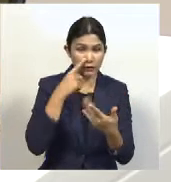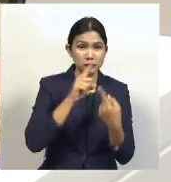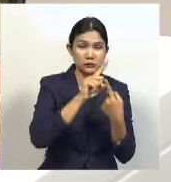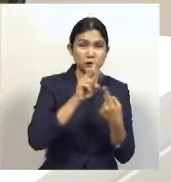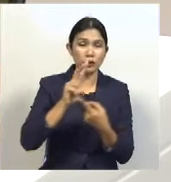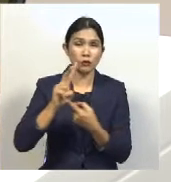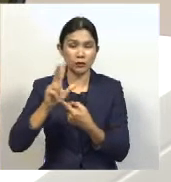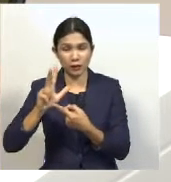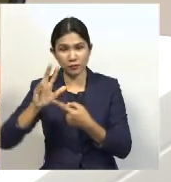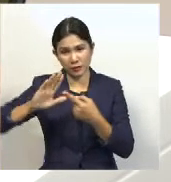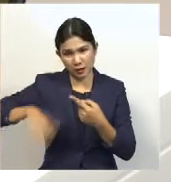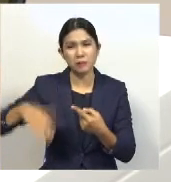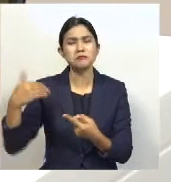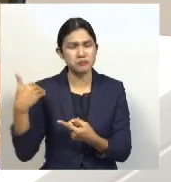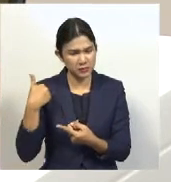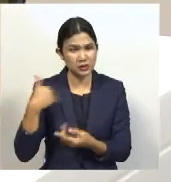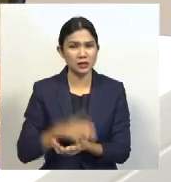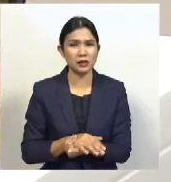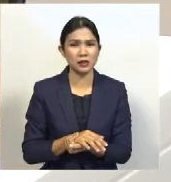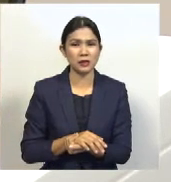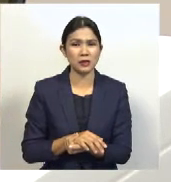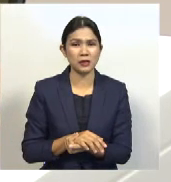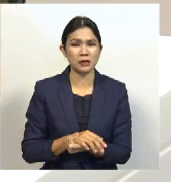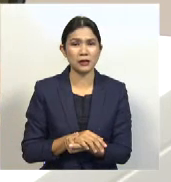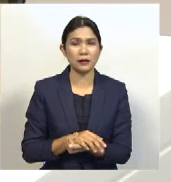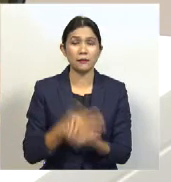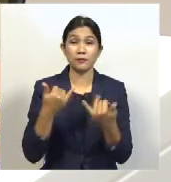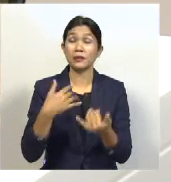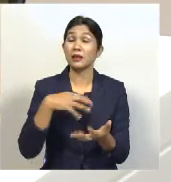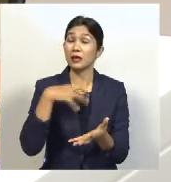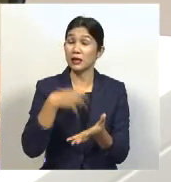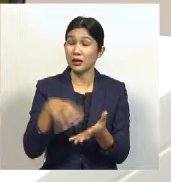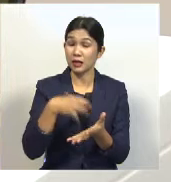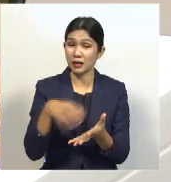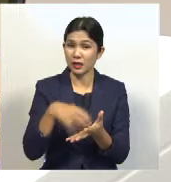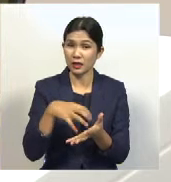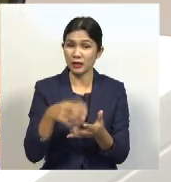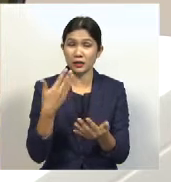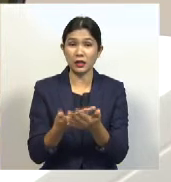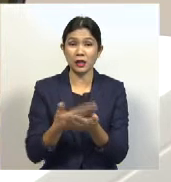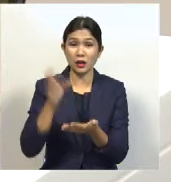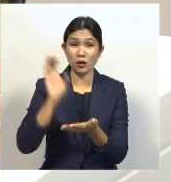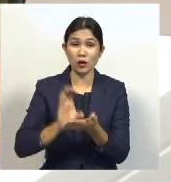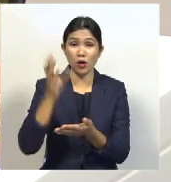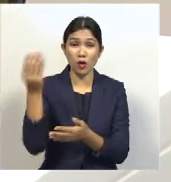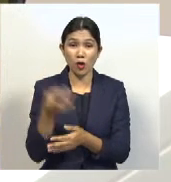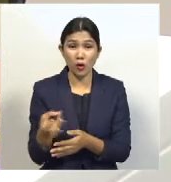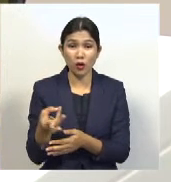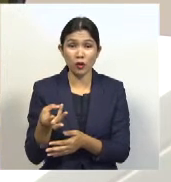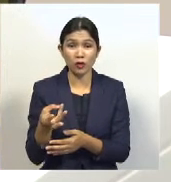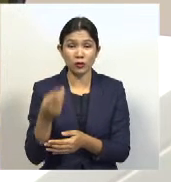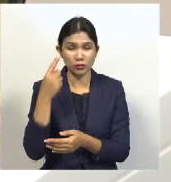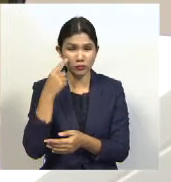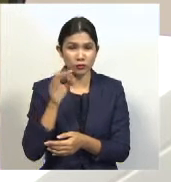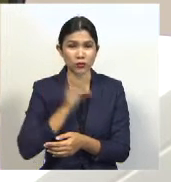ามอะไรก่อนหลังนะครับทั้งหมดในตัวเราข้างหน้าวันนี้ใหญ่จะตัดเรียนว่าการแนวโน้มที่ลดลงเรื่องการสูญเสียนะครับแต่ผมก็ไม่